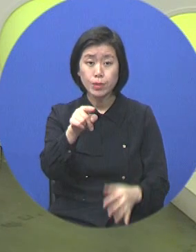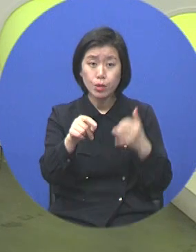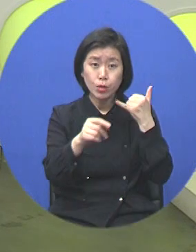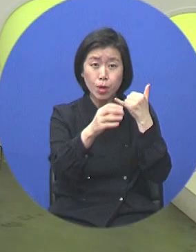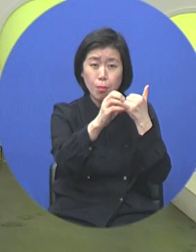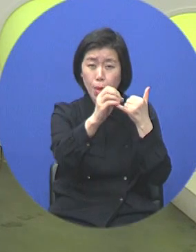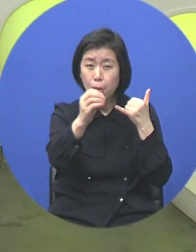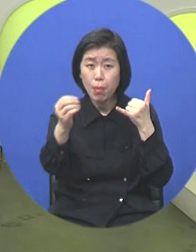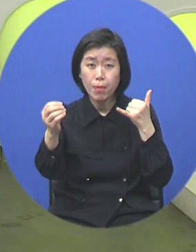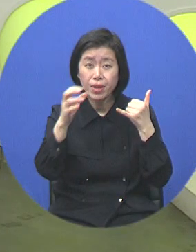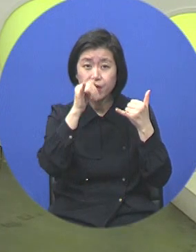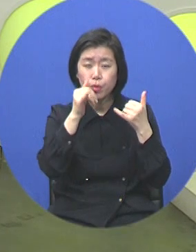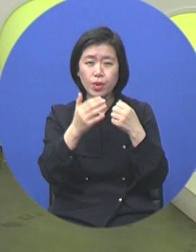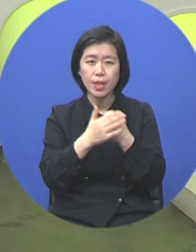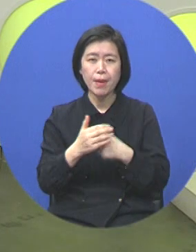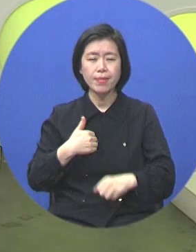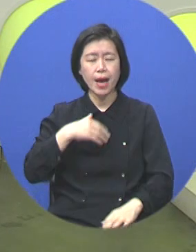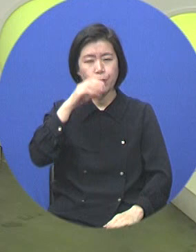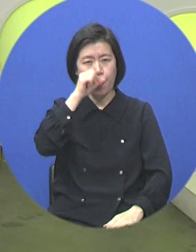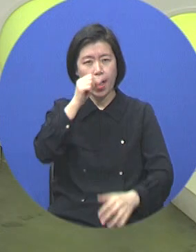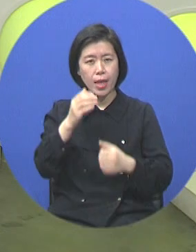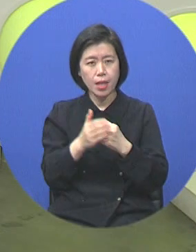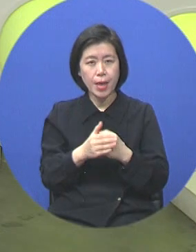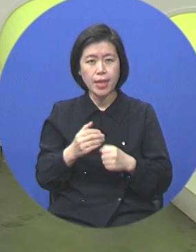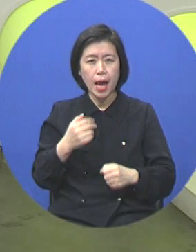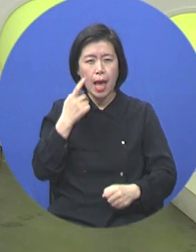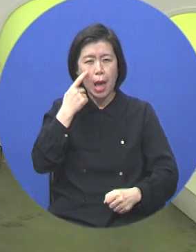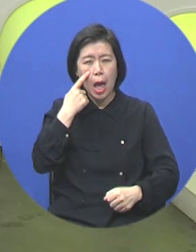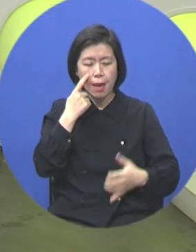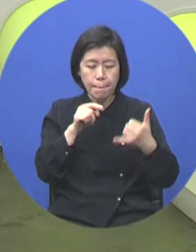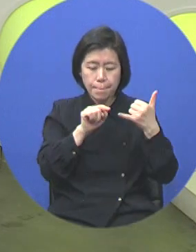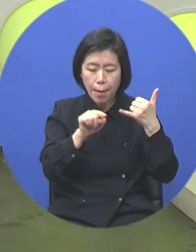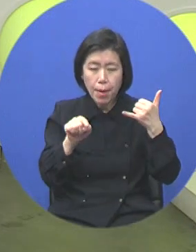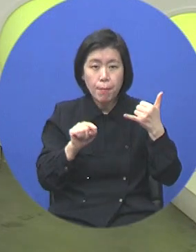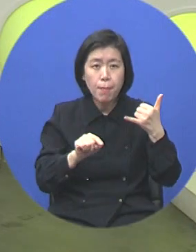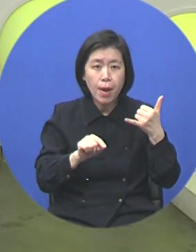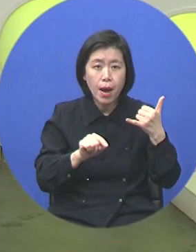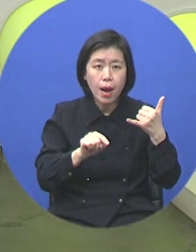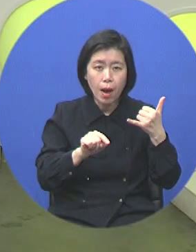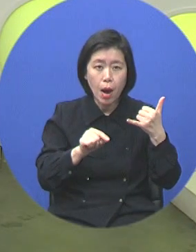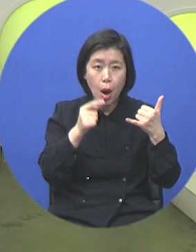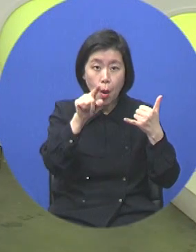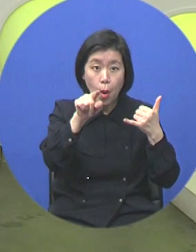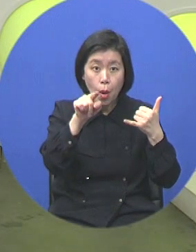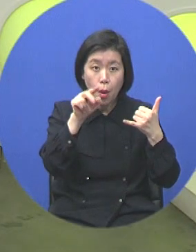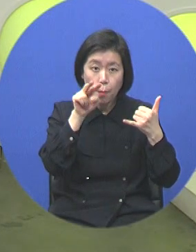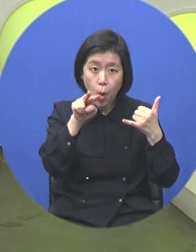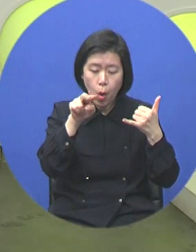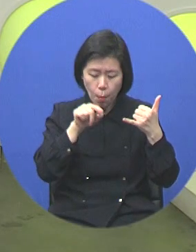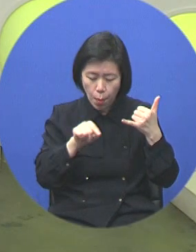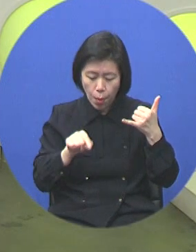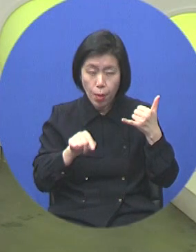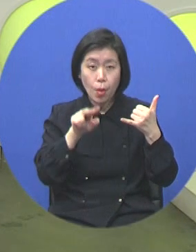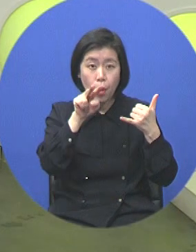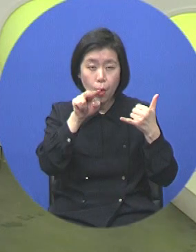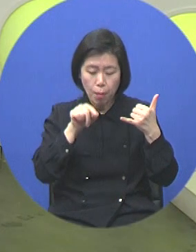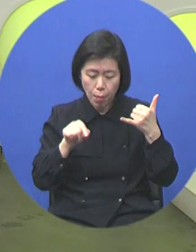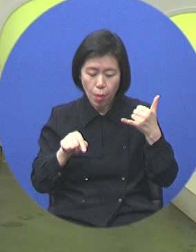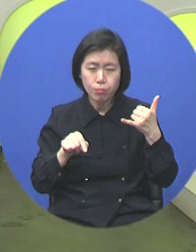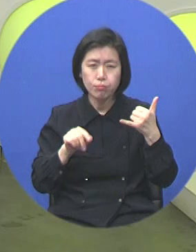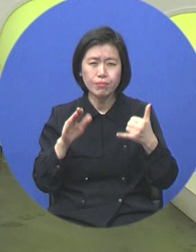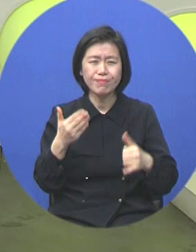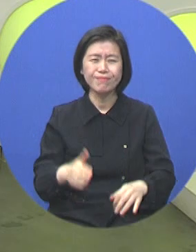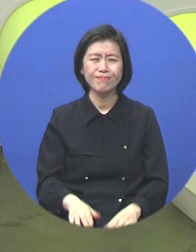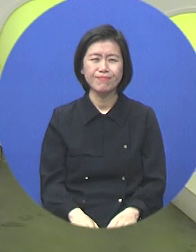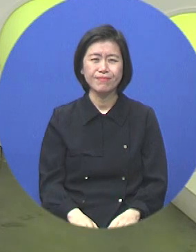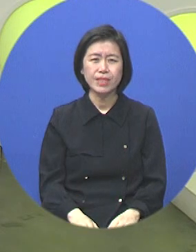내가 좋아하는 거니까 어디 한번 해보자 하고 해본 겁니다. 잘하셨어요. 그러니까 하나도 안 어렵지요? 아니, 그리 뭐 이것 찍어라 저것